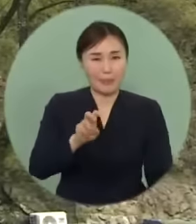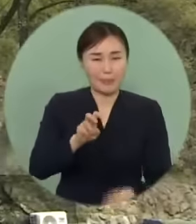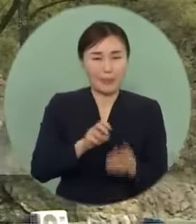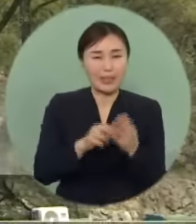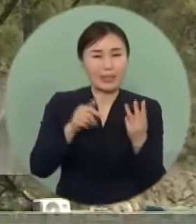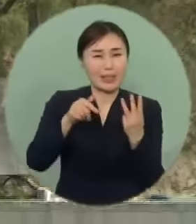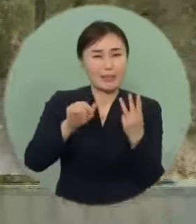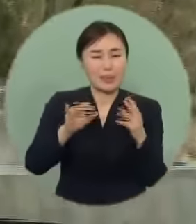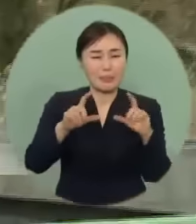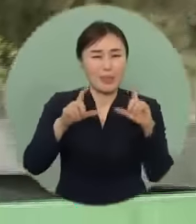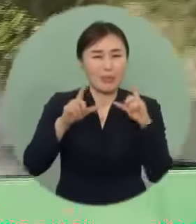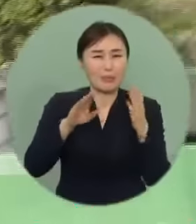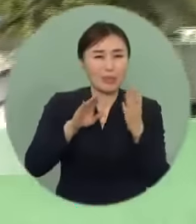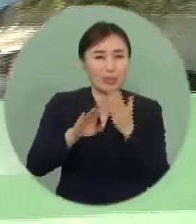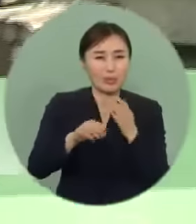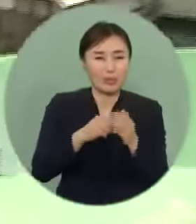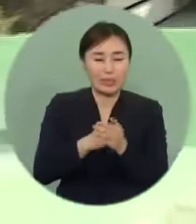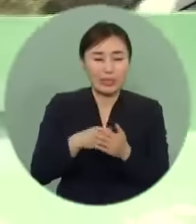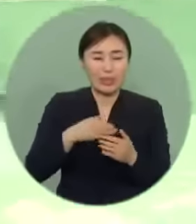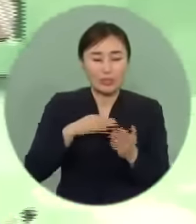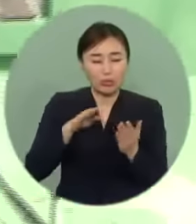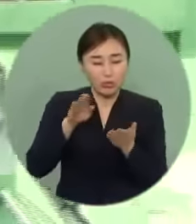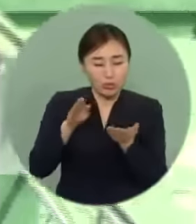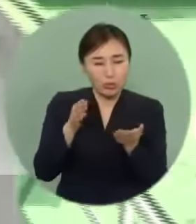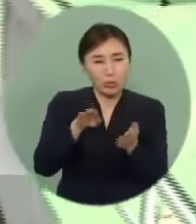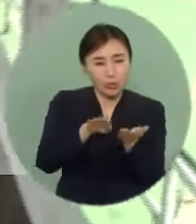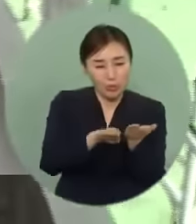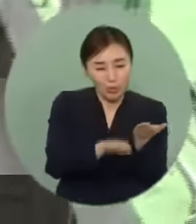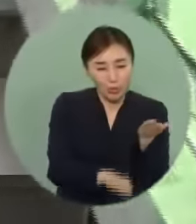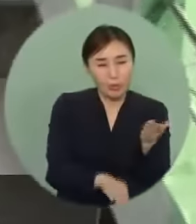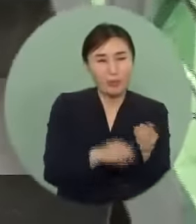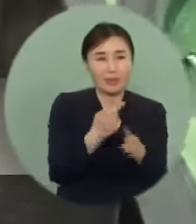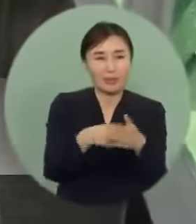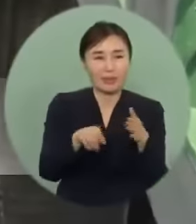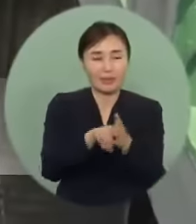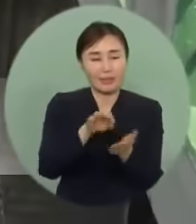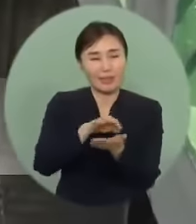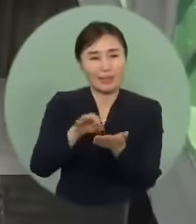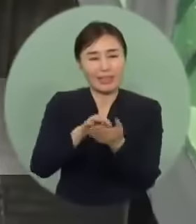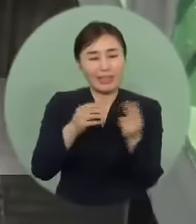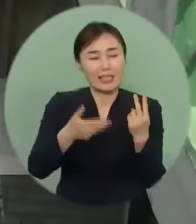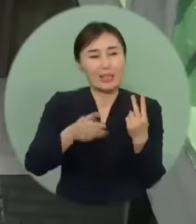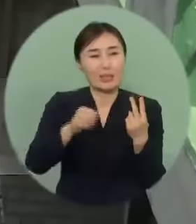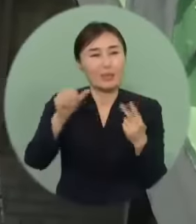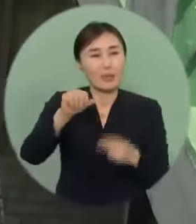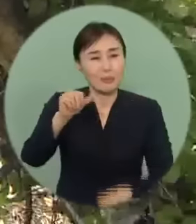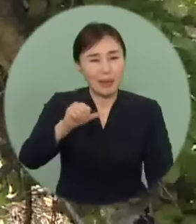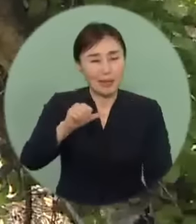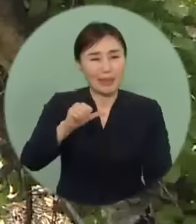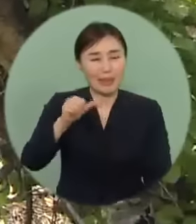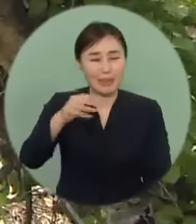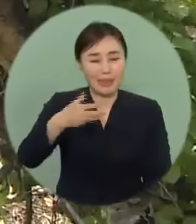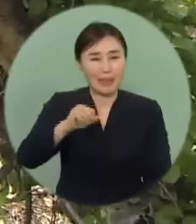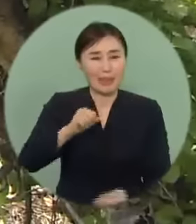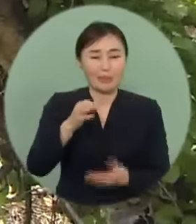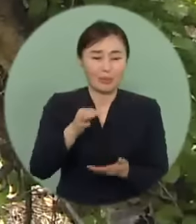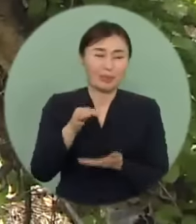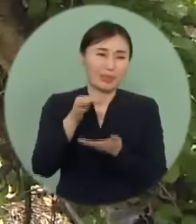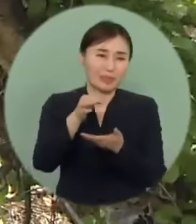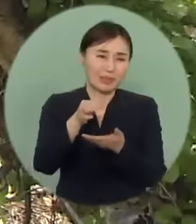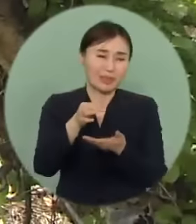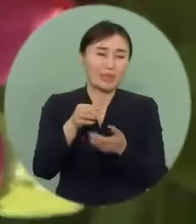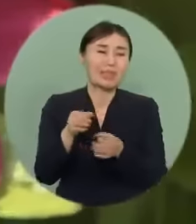숨진 뒤에도 후대 환경 교육에 써달라며 2억 5천만 원 상당의 전 재산을 기부했습니다.